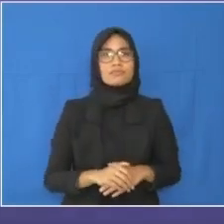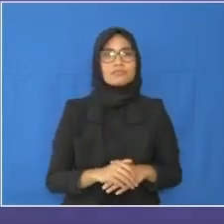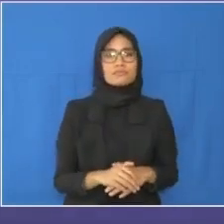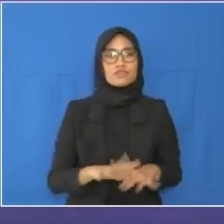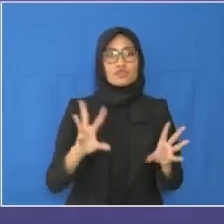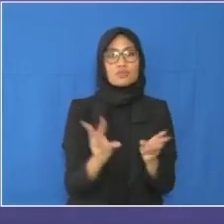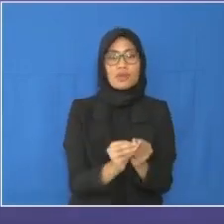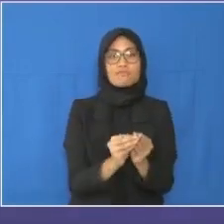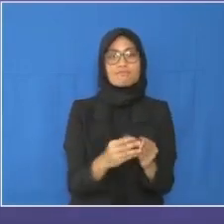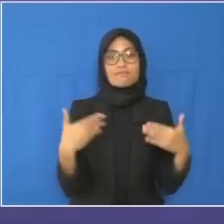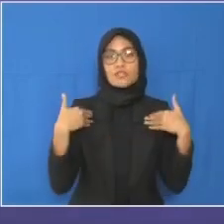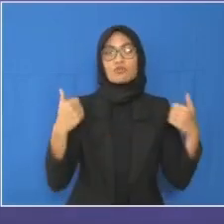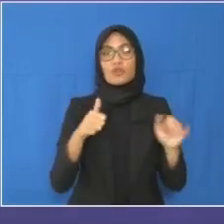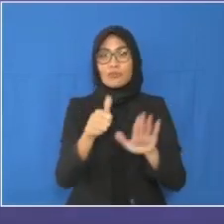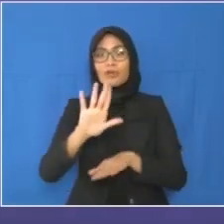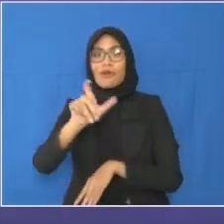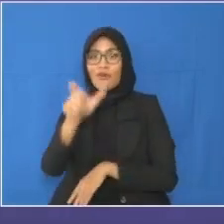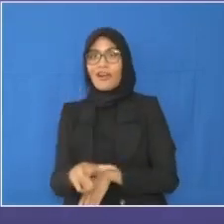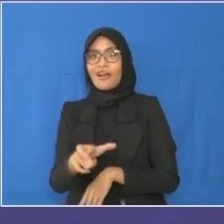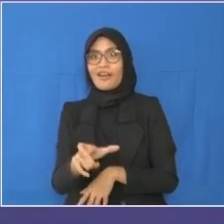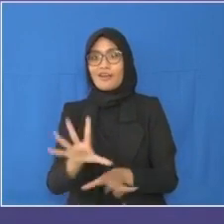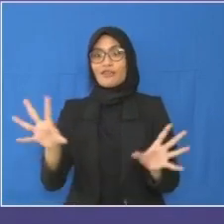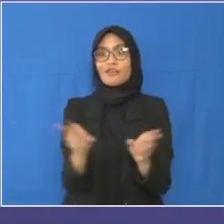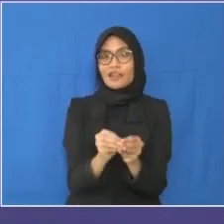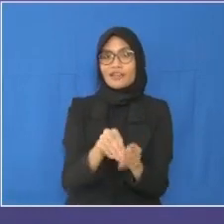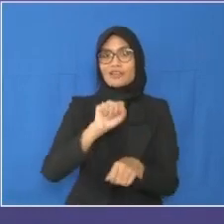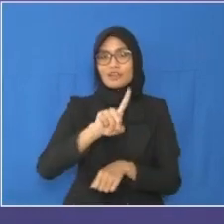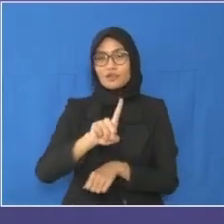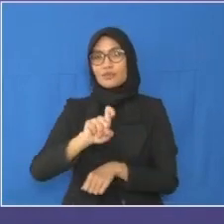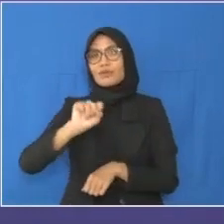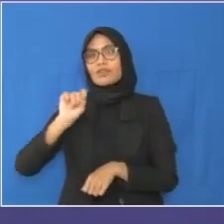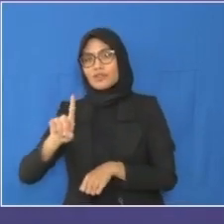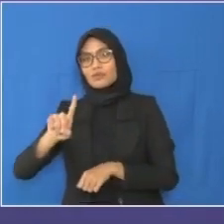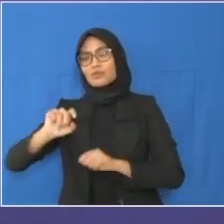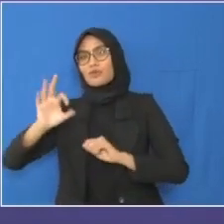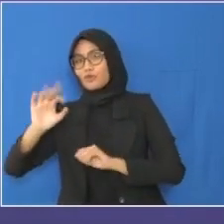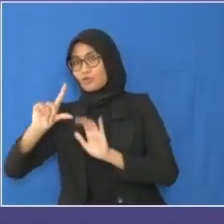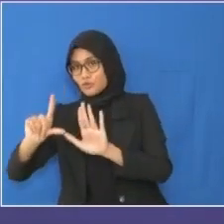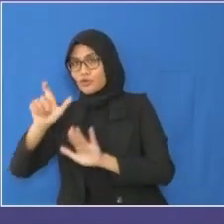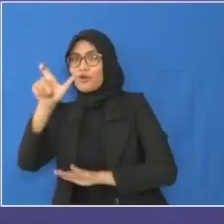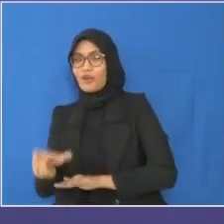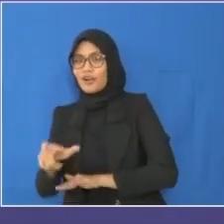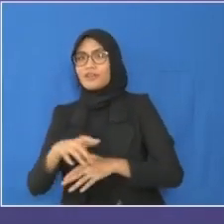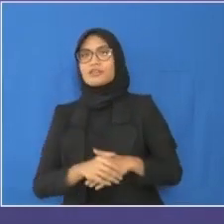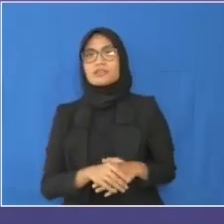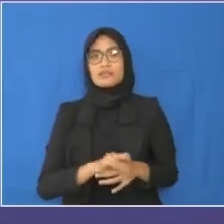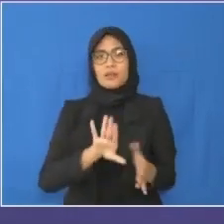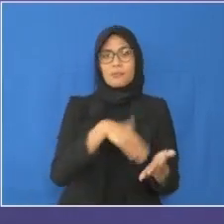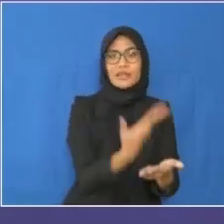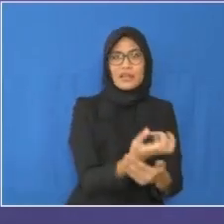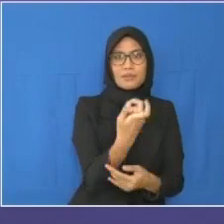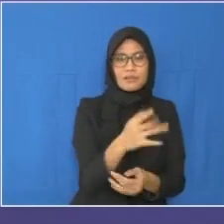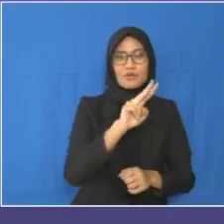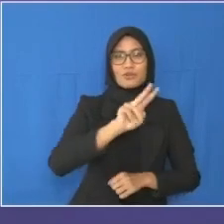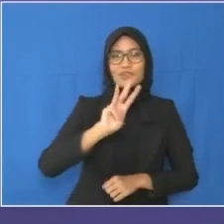jumlah pasien sembuh 65 orang sehingga total menjadi 1107 orang pasien meninggal